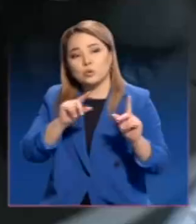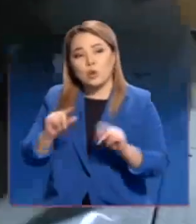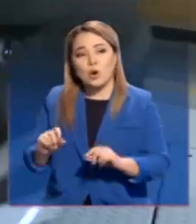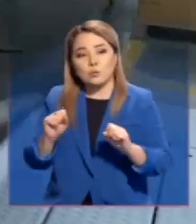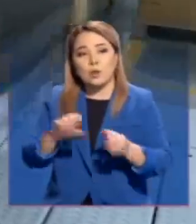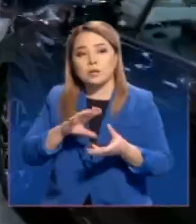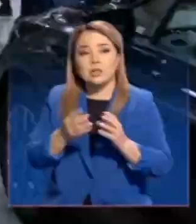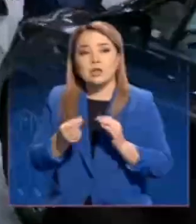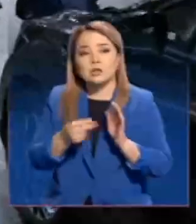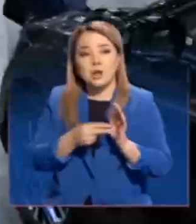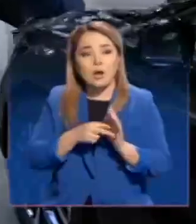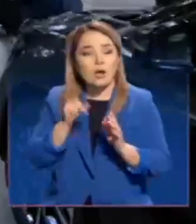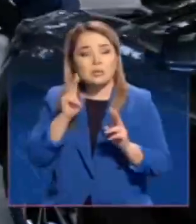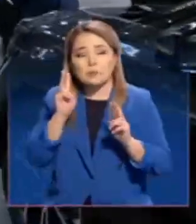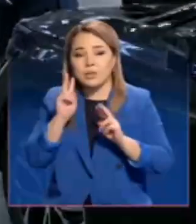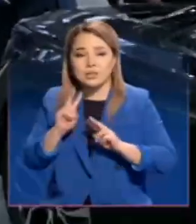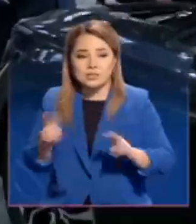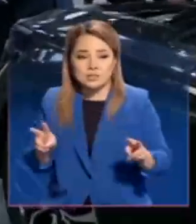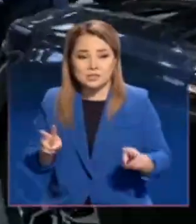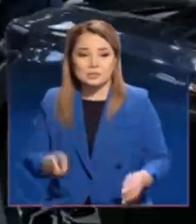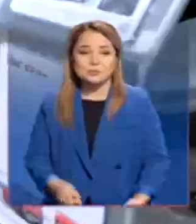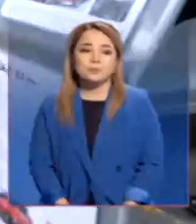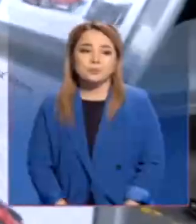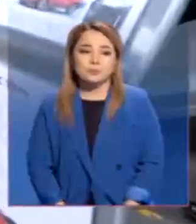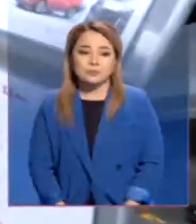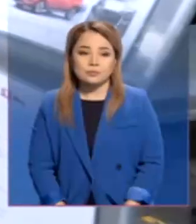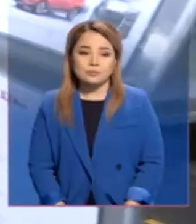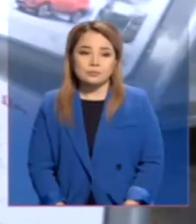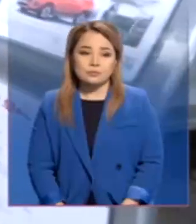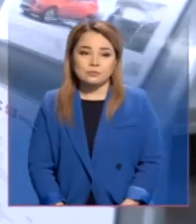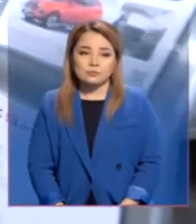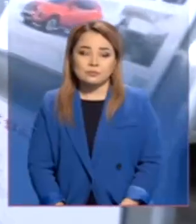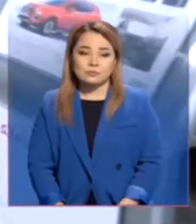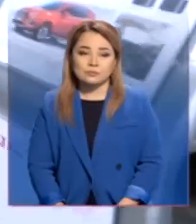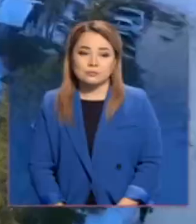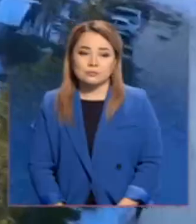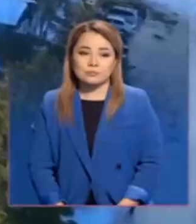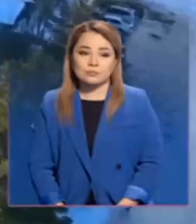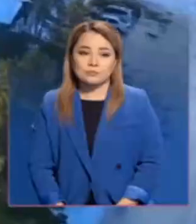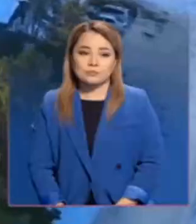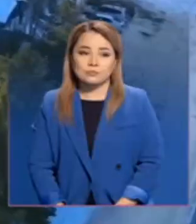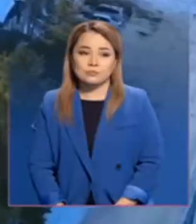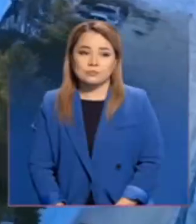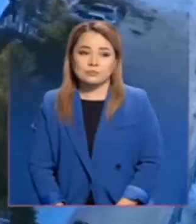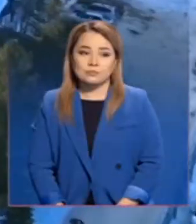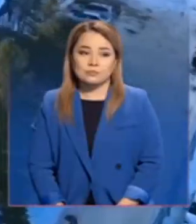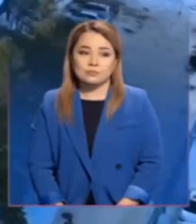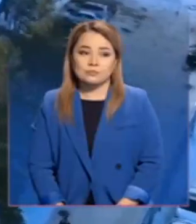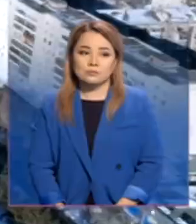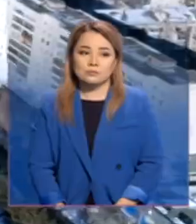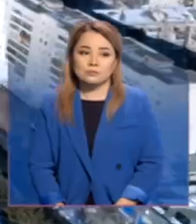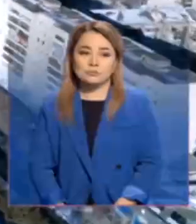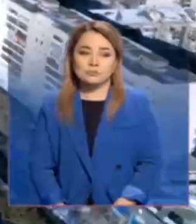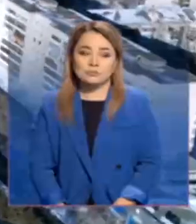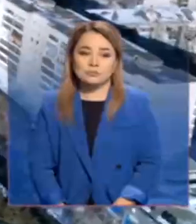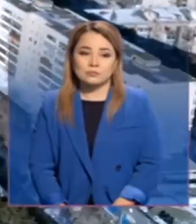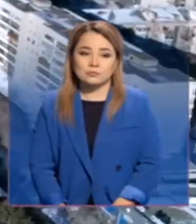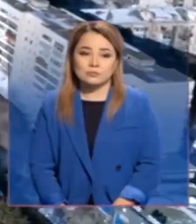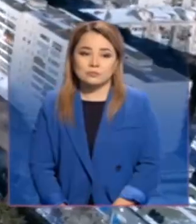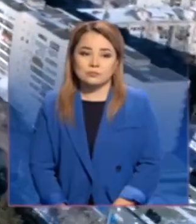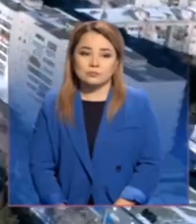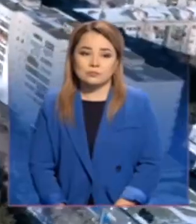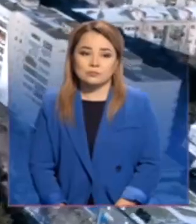бірақ қаншық екені әзірге белгісіз. Досжан Маратұлы, Жанболат Қобдабай, Қуаныш Қалымұлы, президент телерадио кешенінің